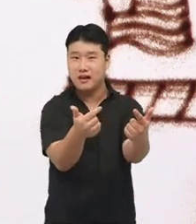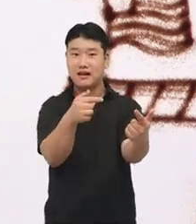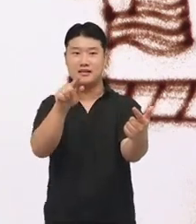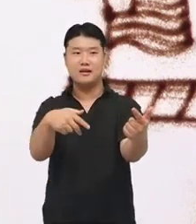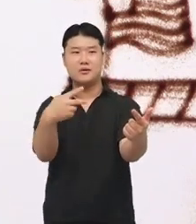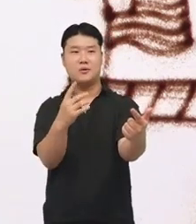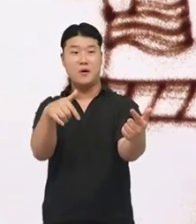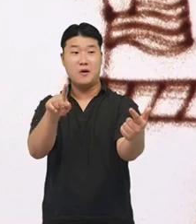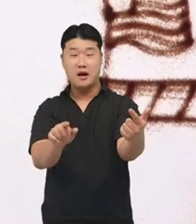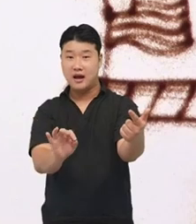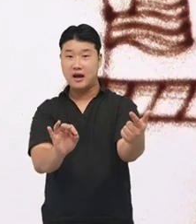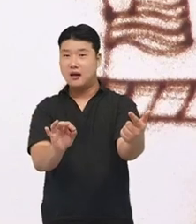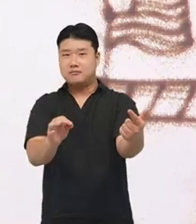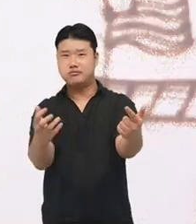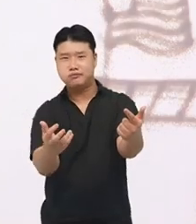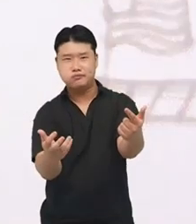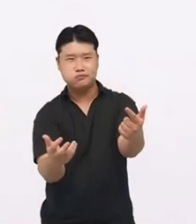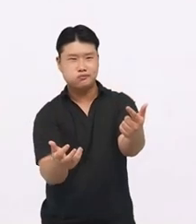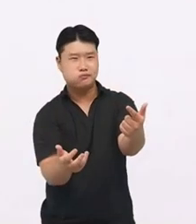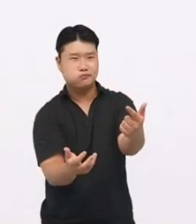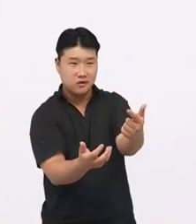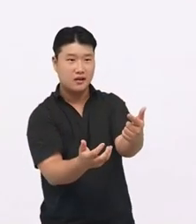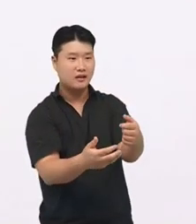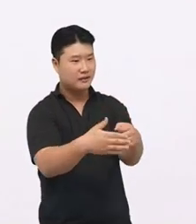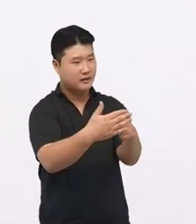올라와 사문지 나루 도착했습니다.